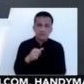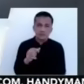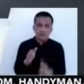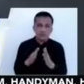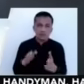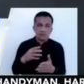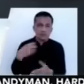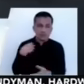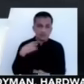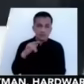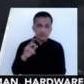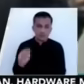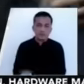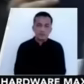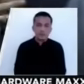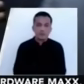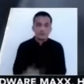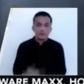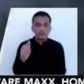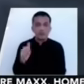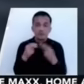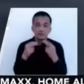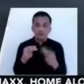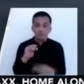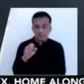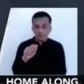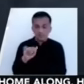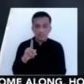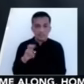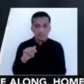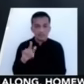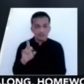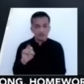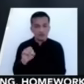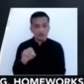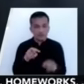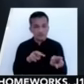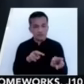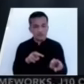GMA Integrated News, Sandra Aguinaldo, Nakatutok, 24 Horas.